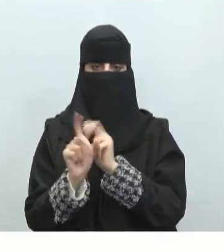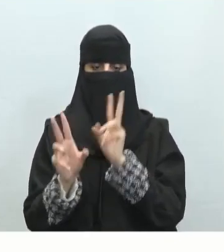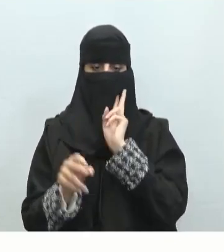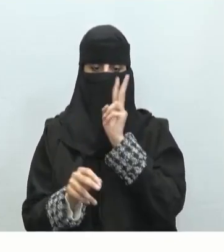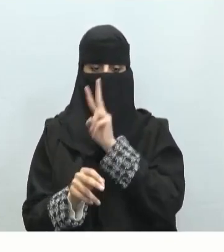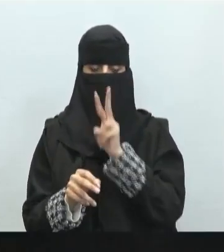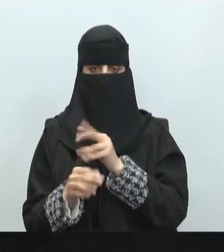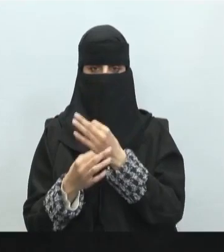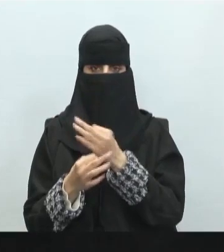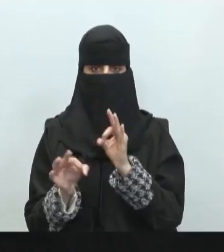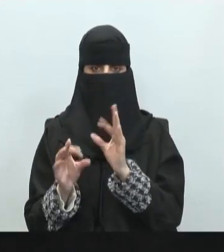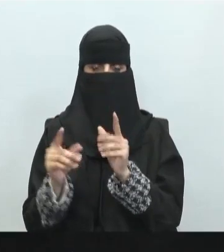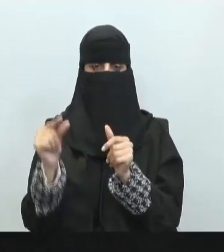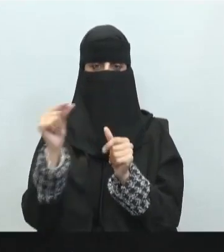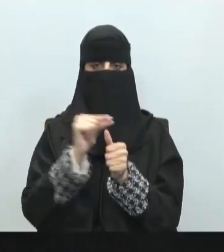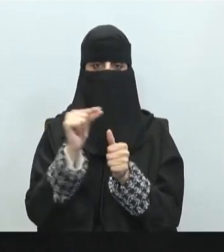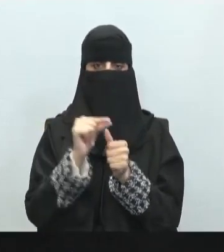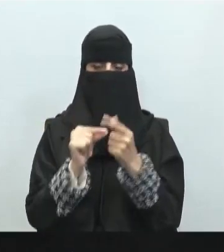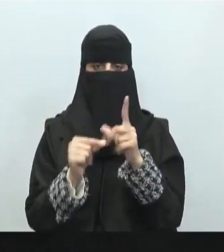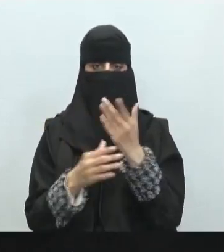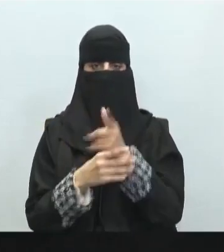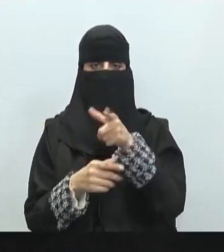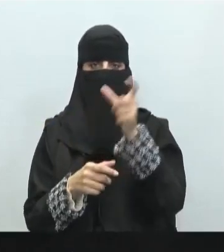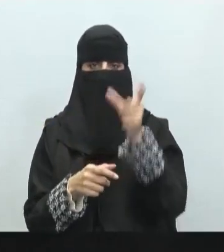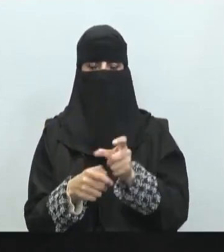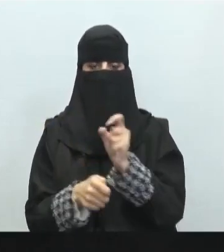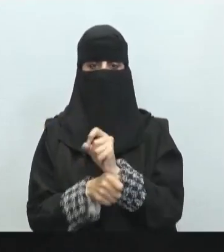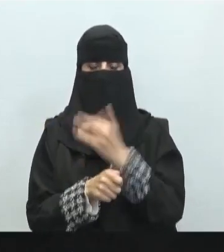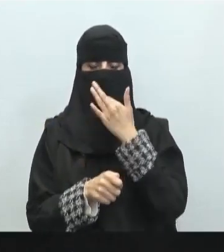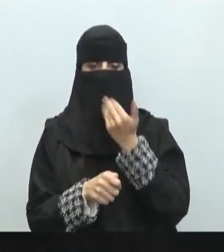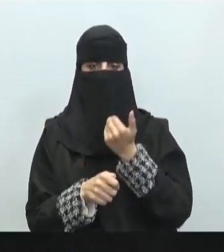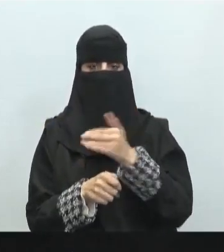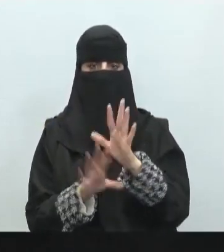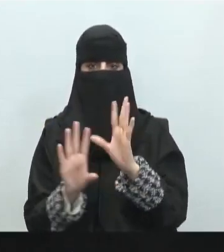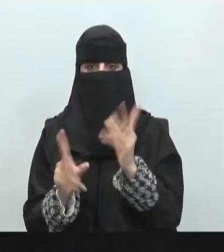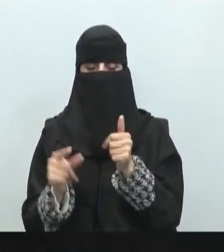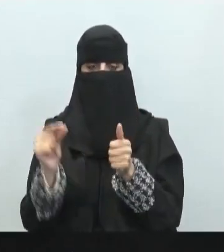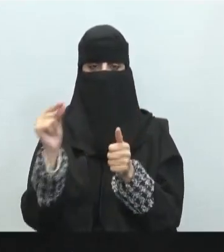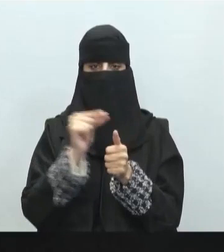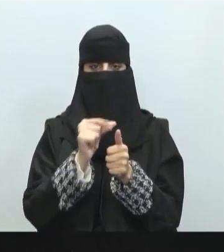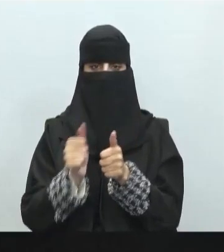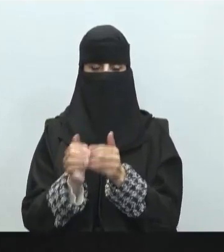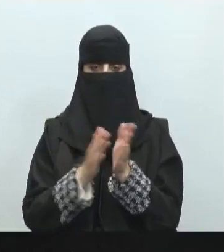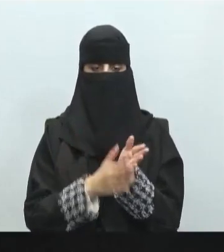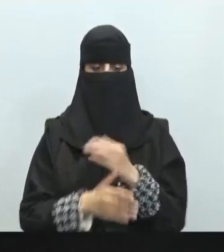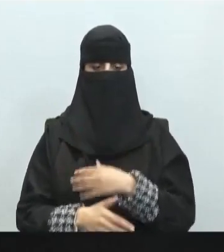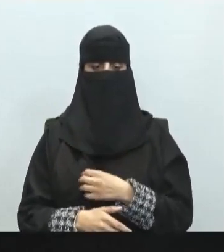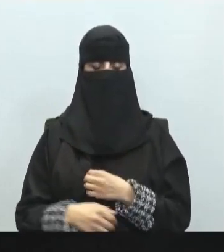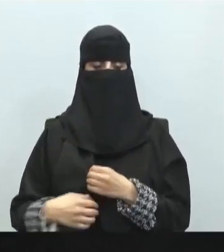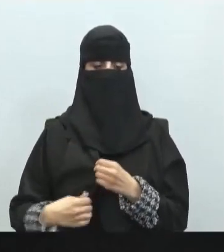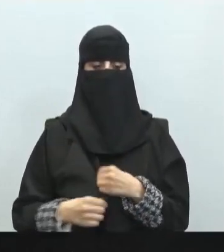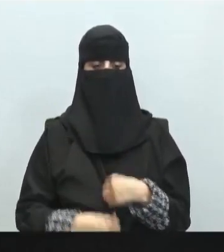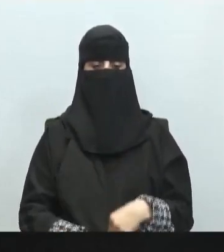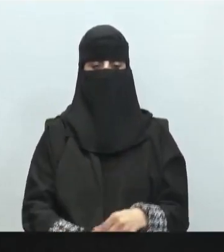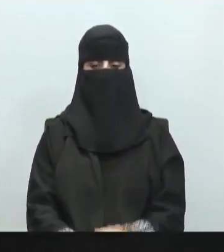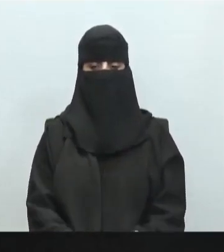هذا الاسم هو الفاعل والفاعل ينتهي الان كما